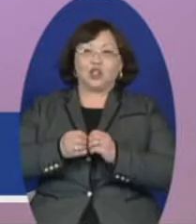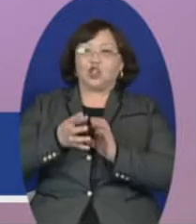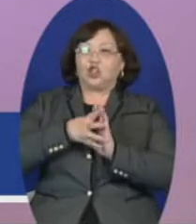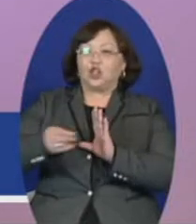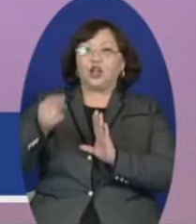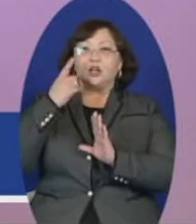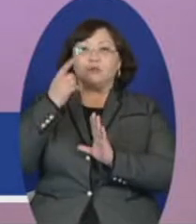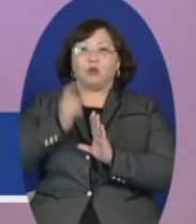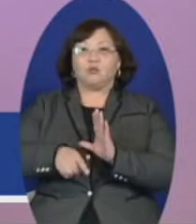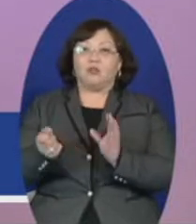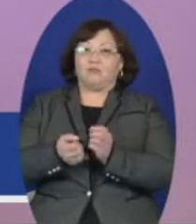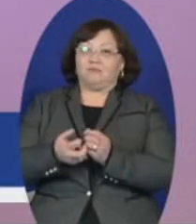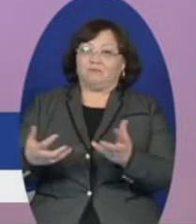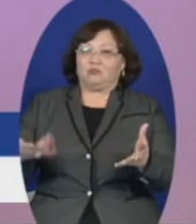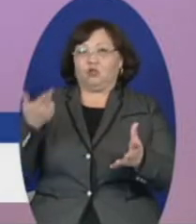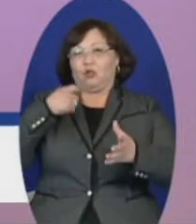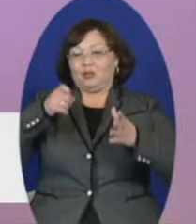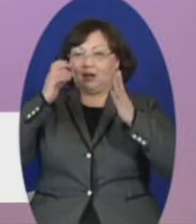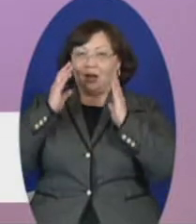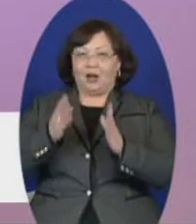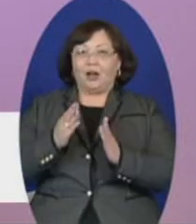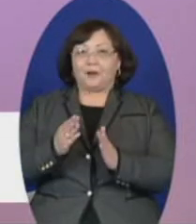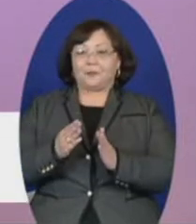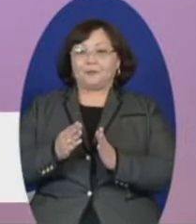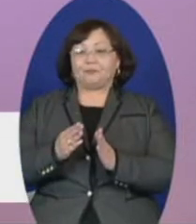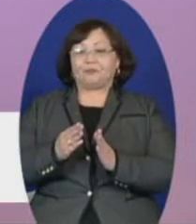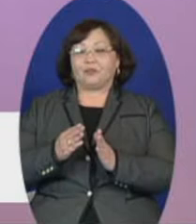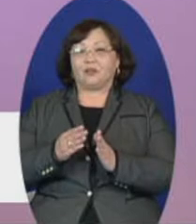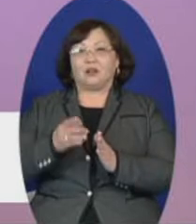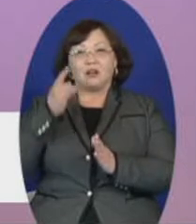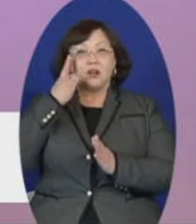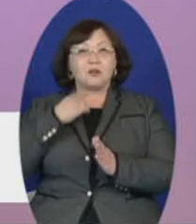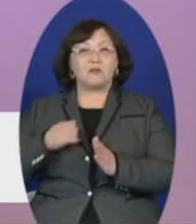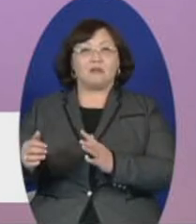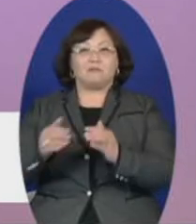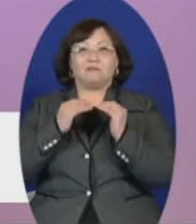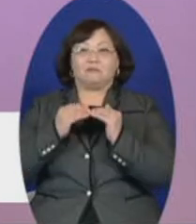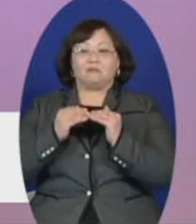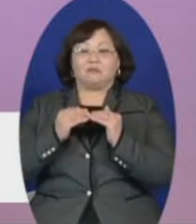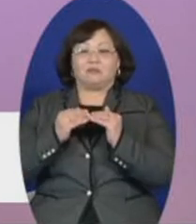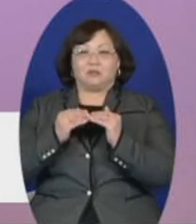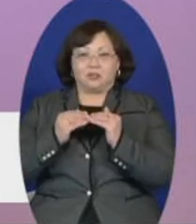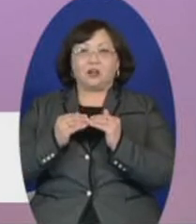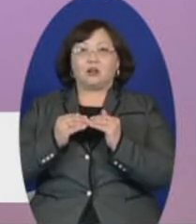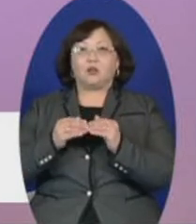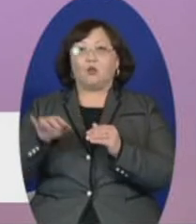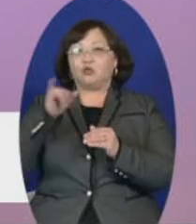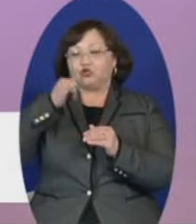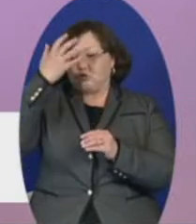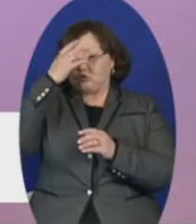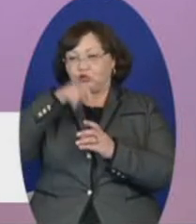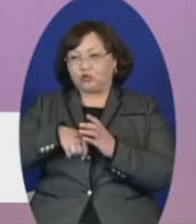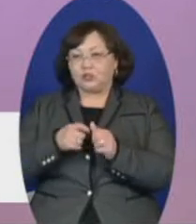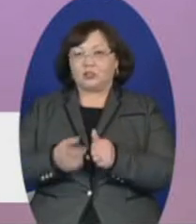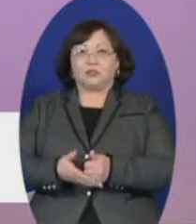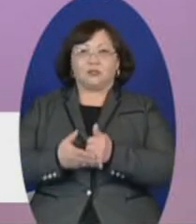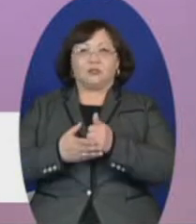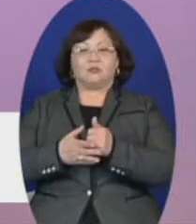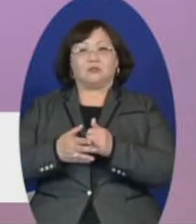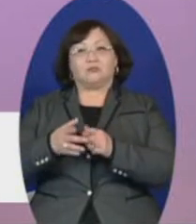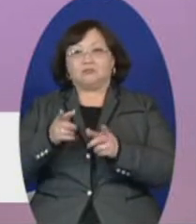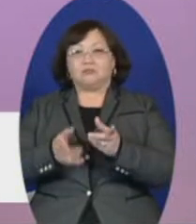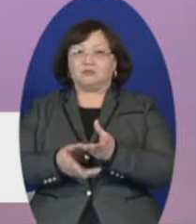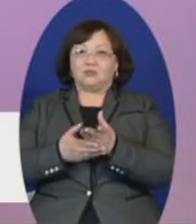байр суурьтай байна. Үүний хүрээнд ч гэсэн бид нэр гендер ихтгэж байдлыг хангах болгоом баримт бичгийг энэ 12 сарын 6-ны намын баг